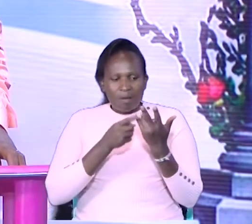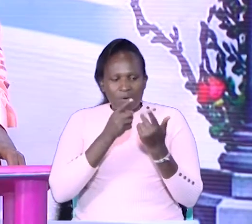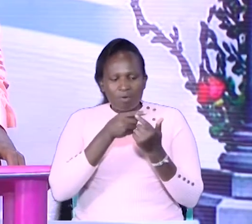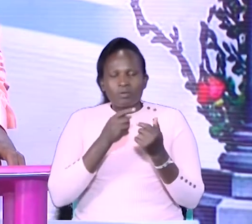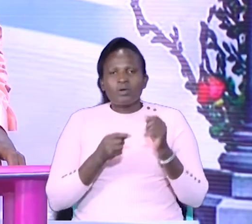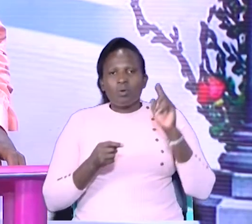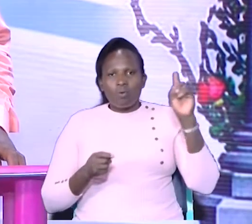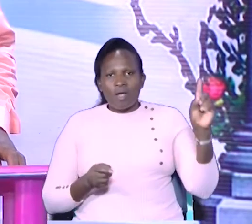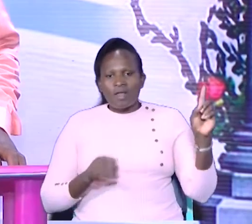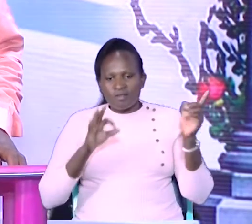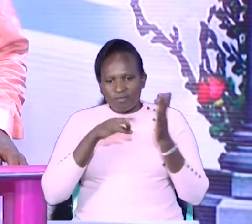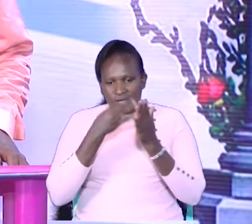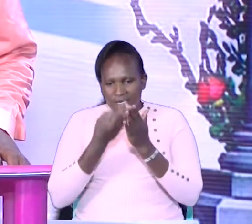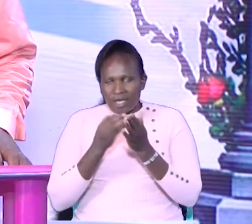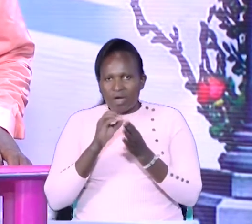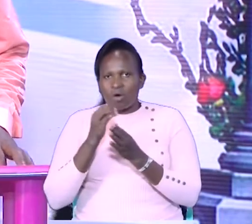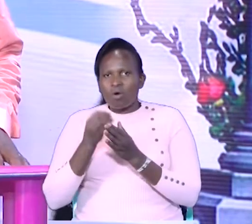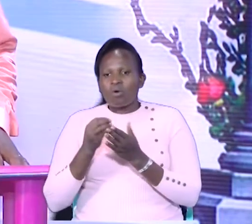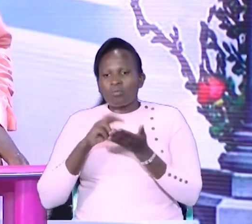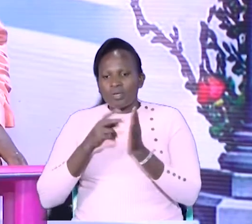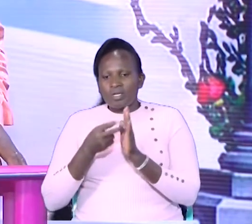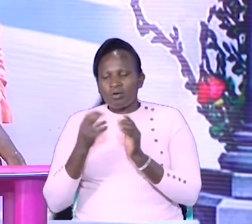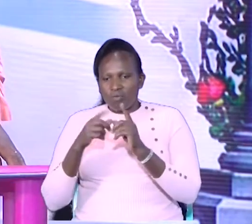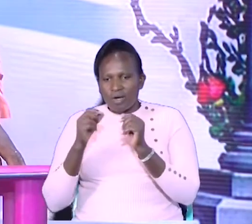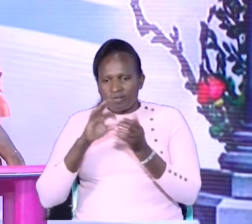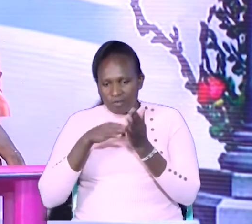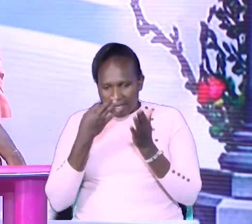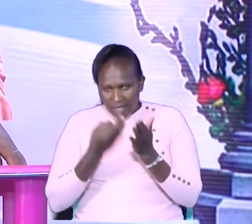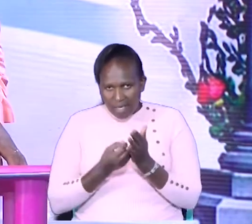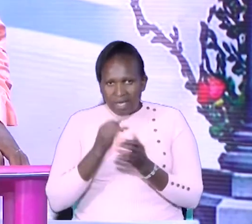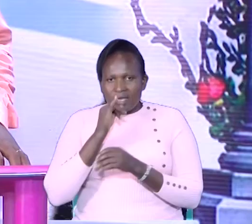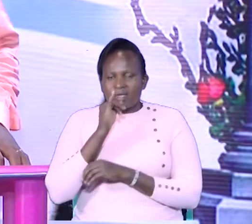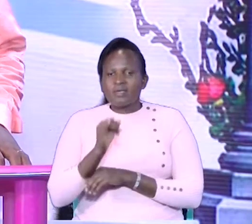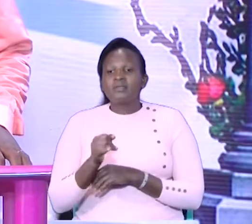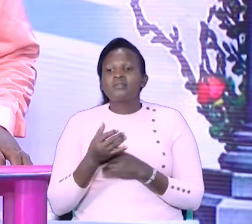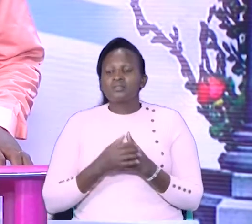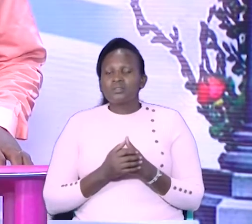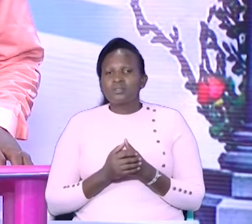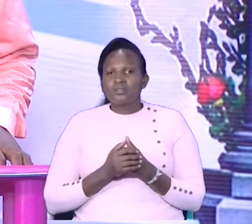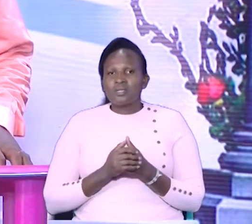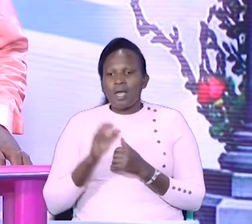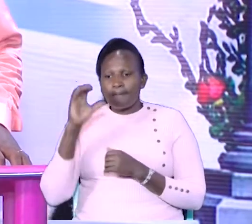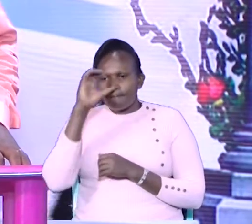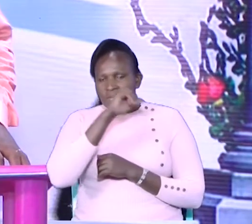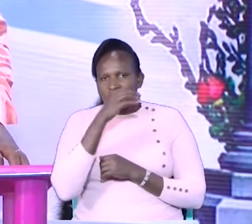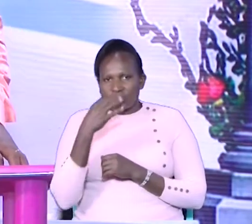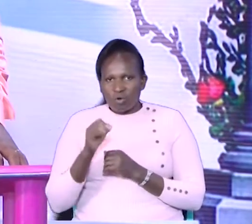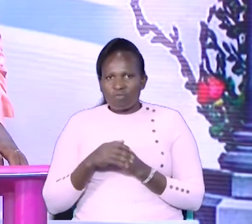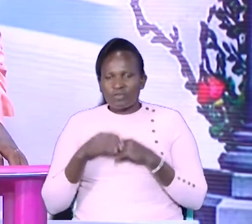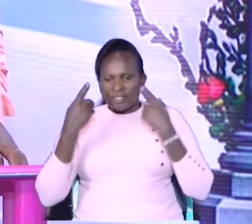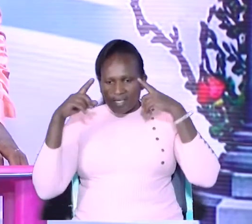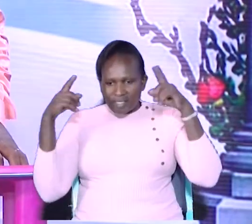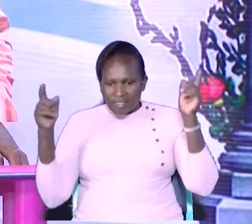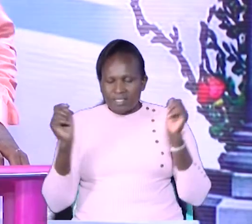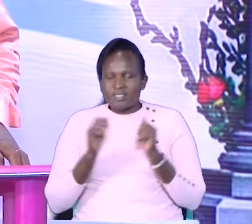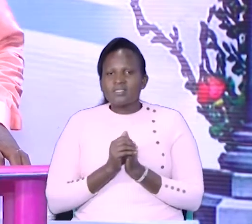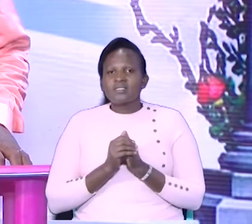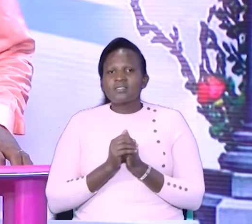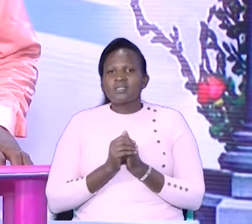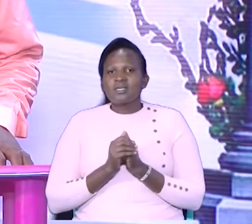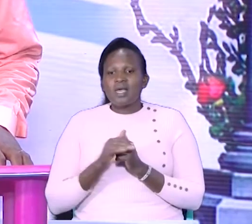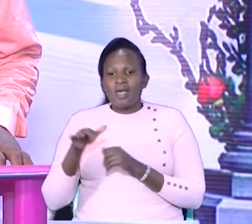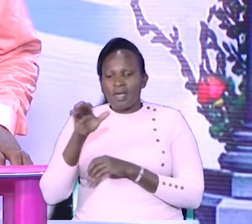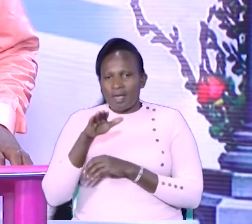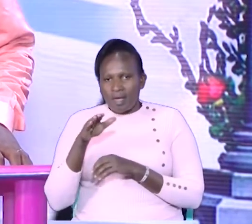one, failure, ama the meaning of the word failure. Failure is lack of success.